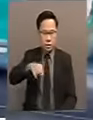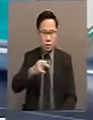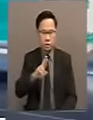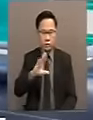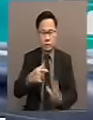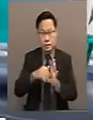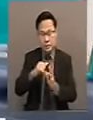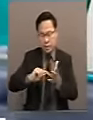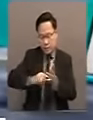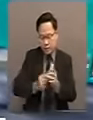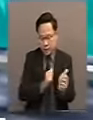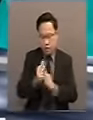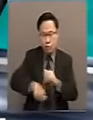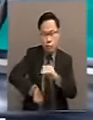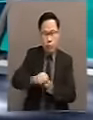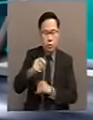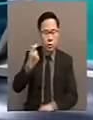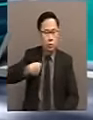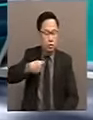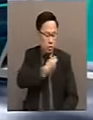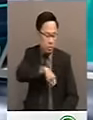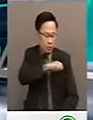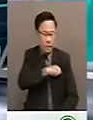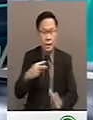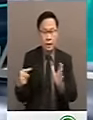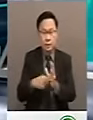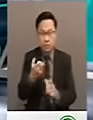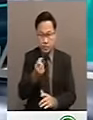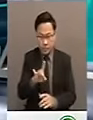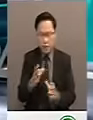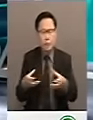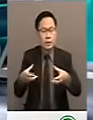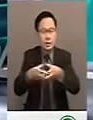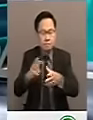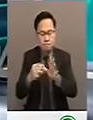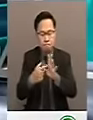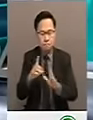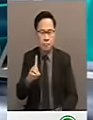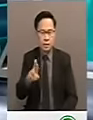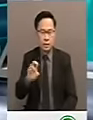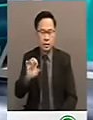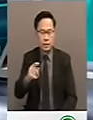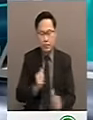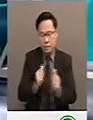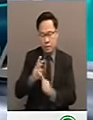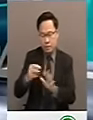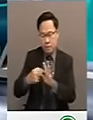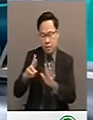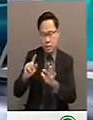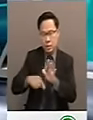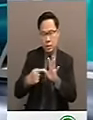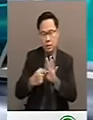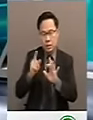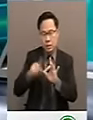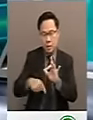ไปเริ่มต้นกันที่ผลการแข่งขันฟุตบอลลาลิกาสเปนนัดที่18ของฤดูกาลนะครับรอยัลบริดครับเปิดบ้านรับการมาเยือนของมาลากาปรากฏว่าเกมนี้เจ้าบ้านชนะ